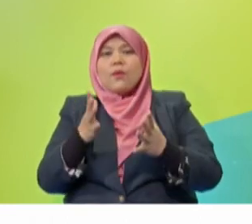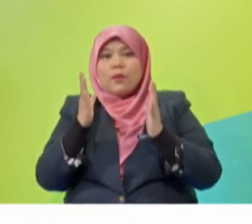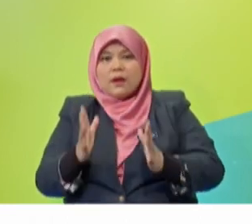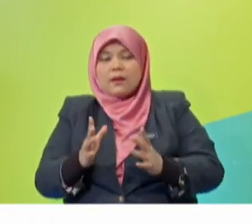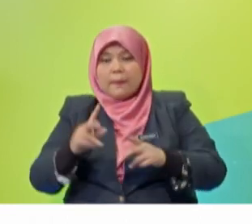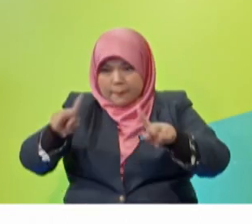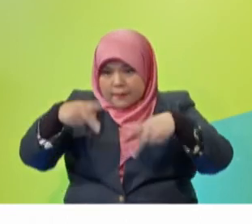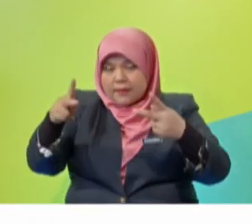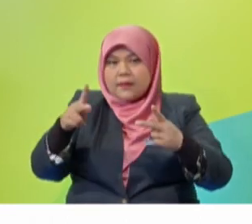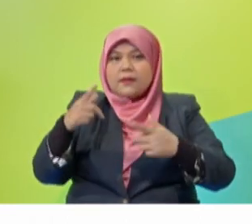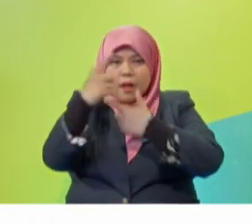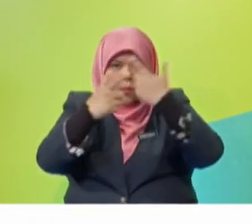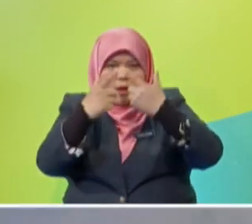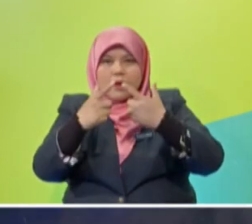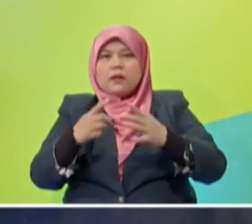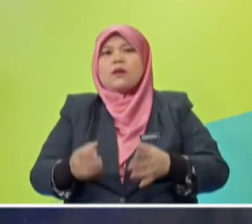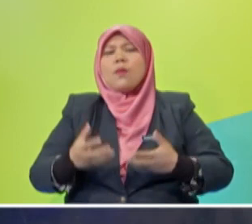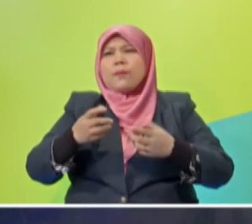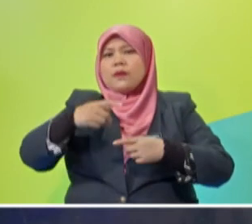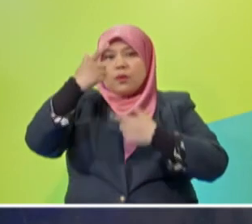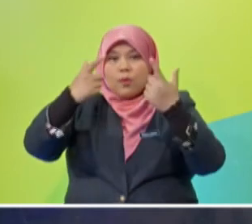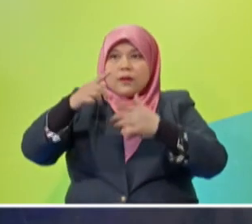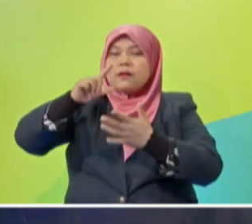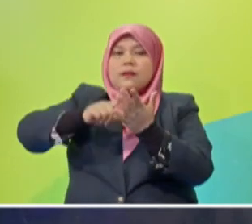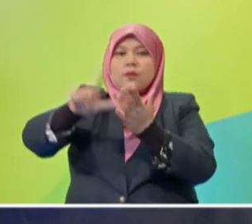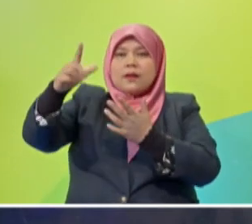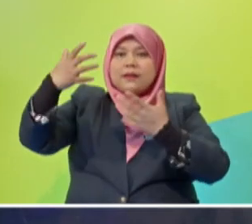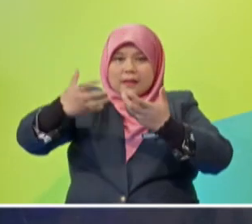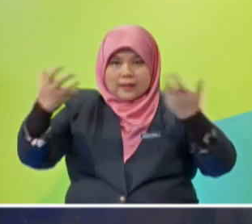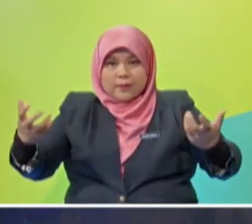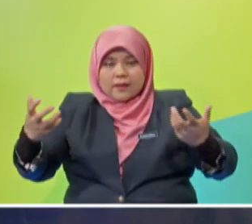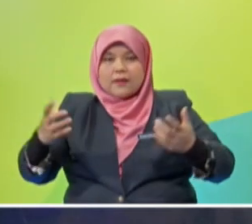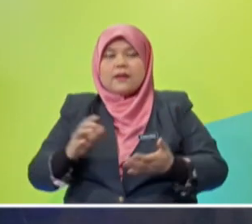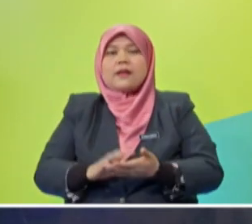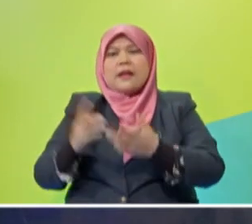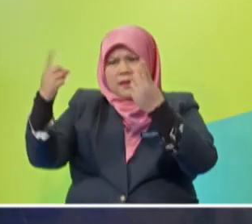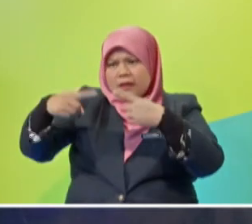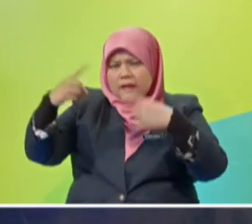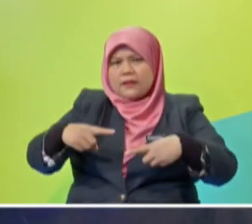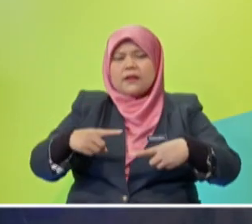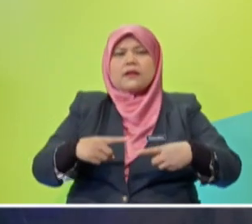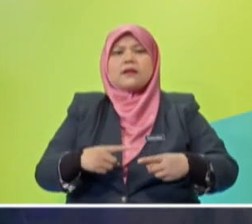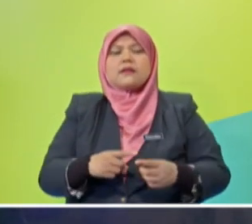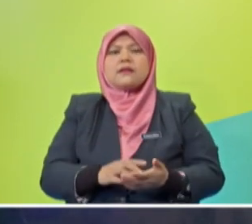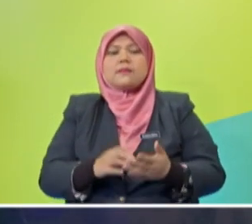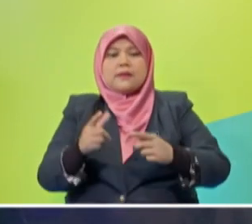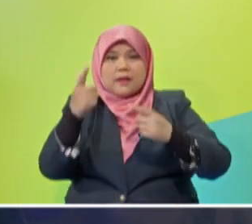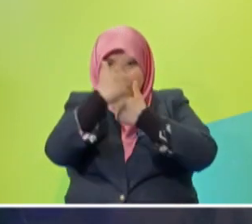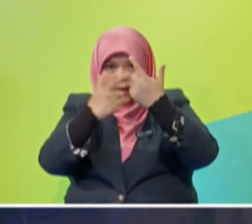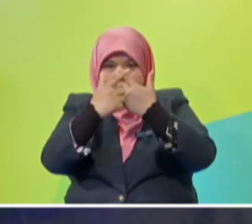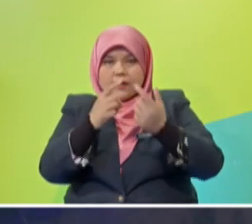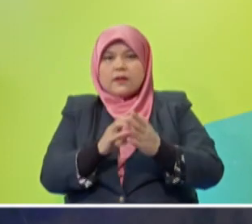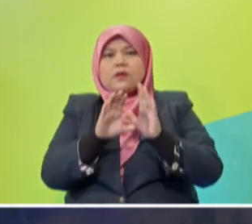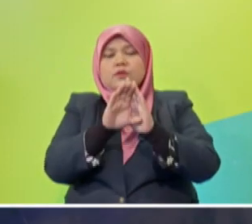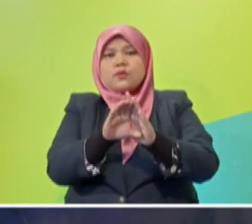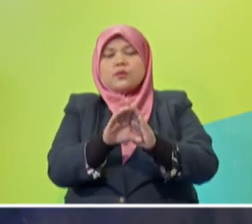betul. Sama ada pelancong luar negara ataupun pelancong dalam negara, tempat-tempat ni mesti ramai dengan pengunjung. Okey, contoh lokasilah